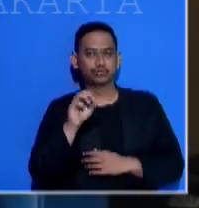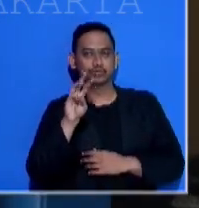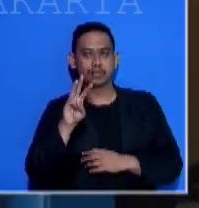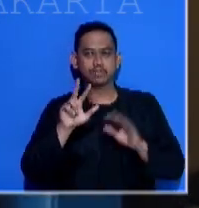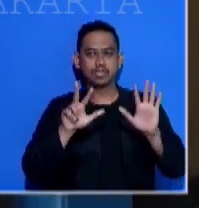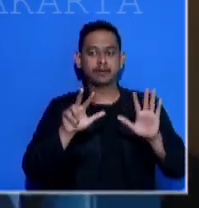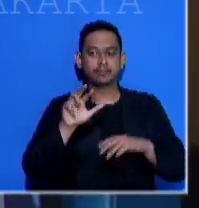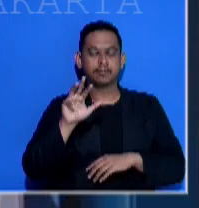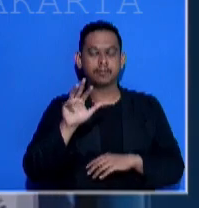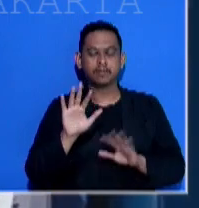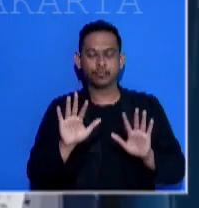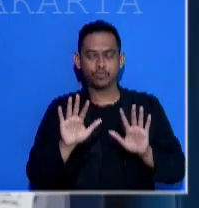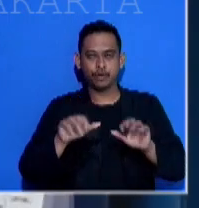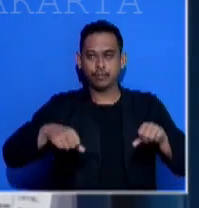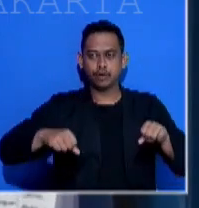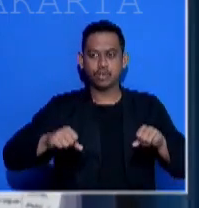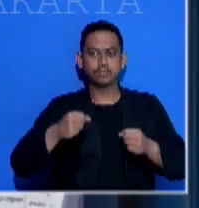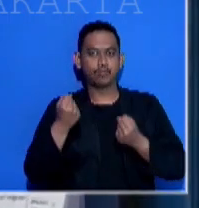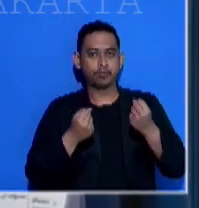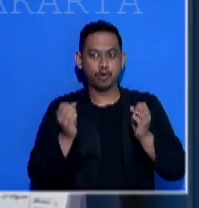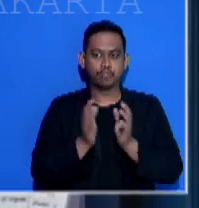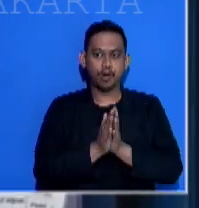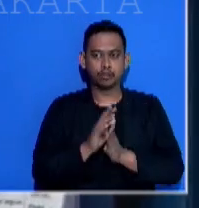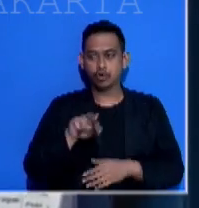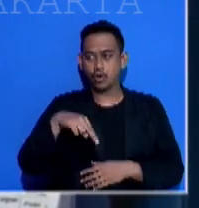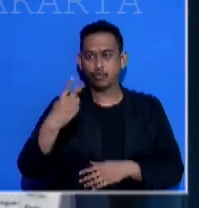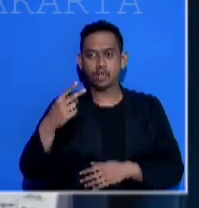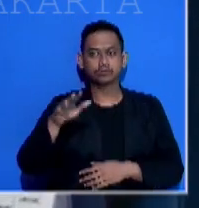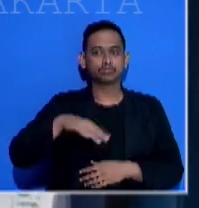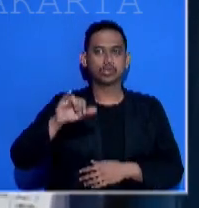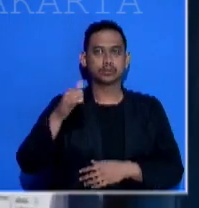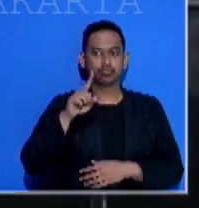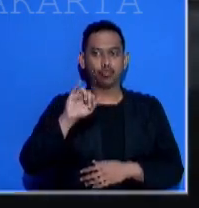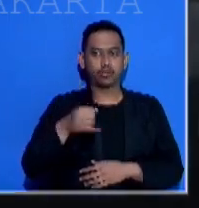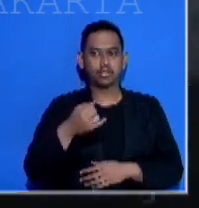1.110.385 kendaraan. Sementara jumlah kendaraan yang keluar dari DIY sebanyak